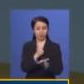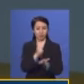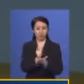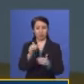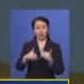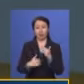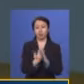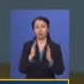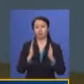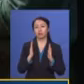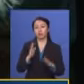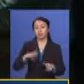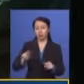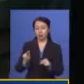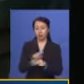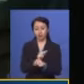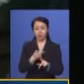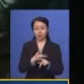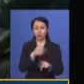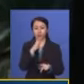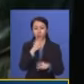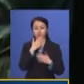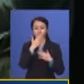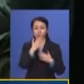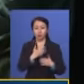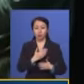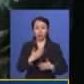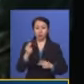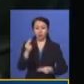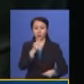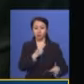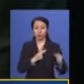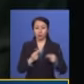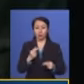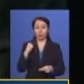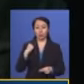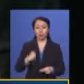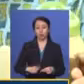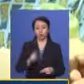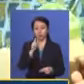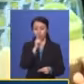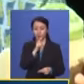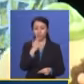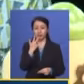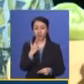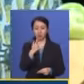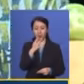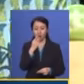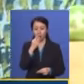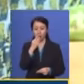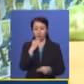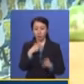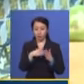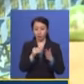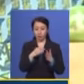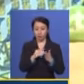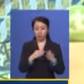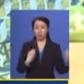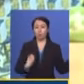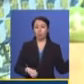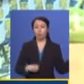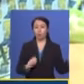обновленное фойе после ремонта. В этом сезоне любителей волшебного царства кукол ждут спектакли «Три поросенка», «Песню пой моя домбра»,